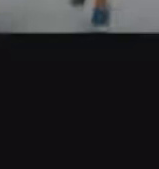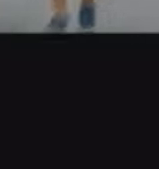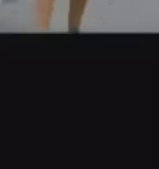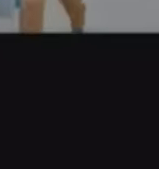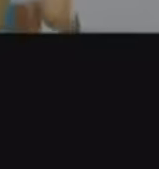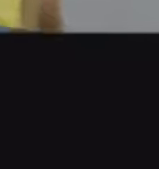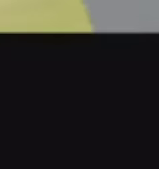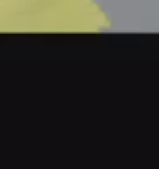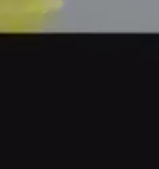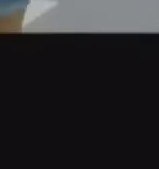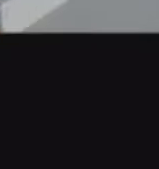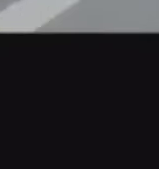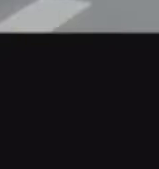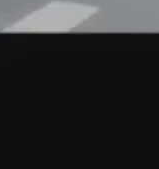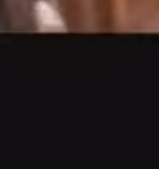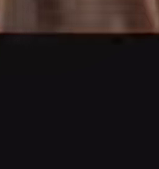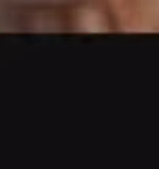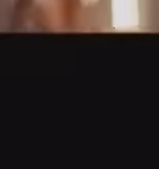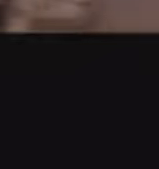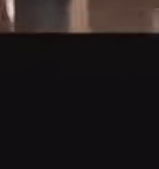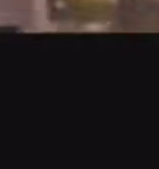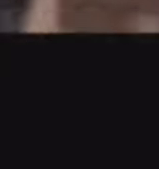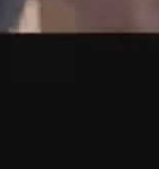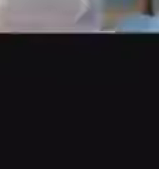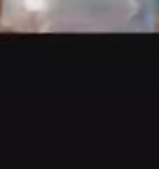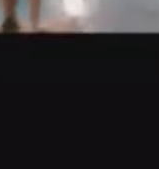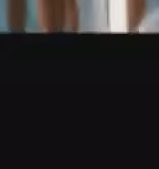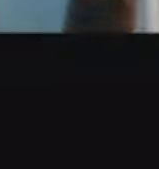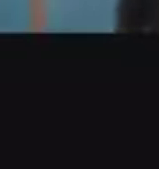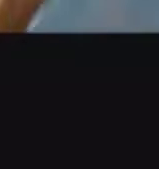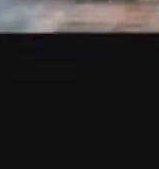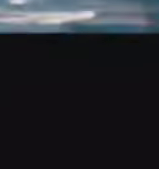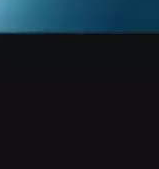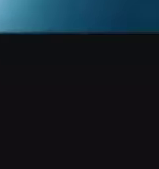Untuk momen yang tak terlupakan.